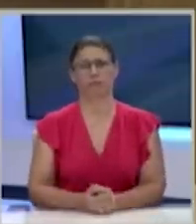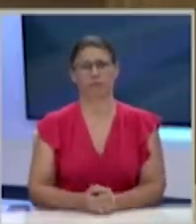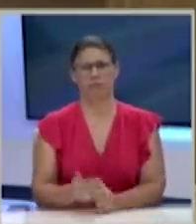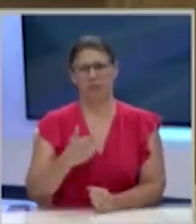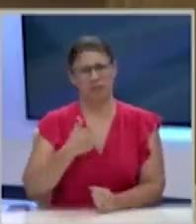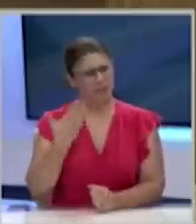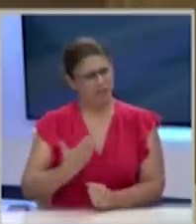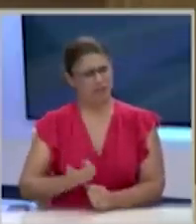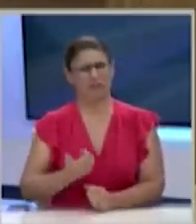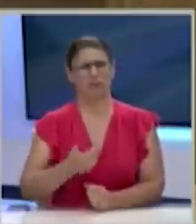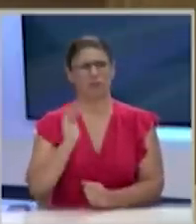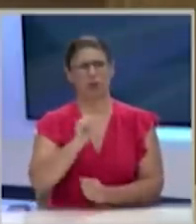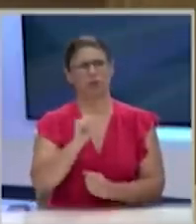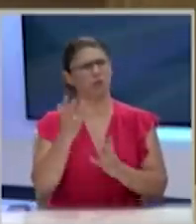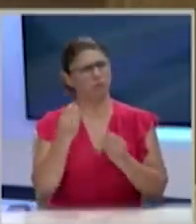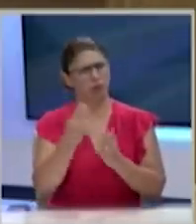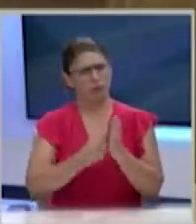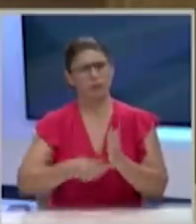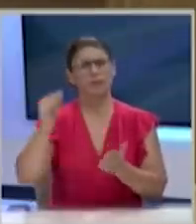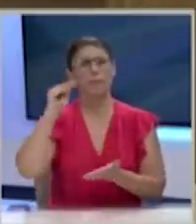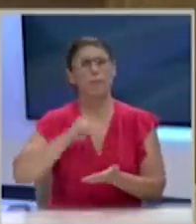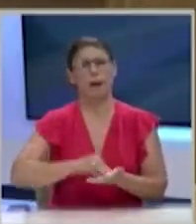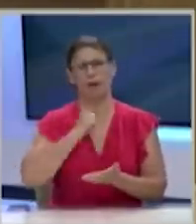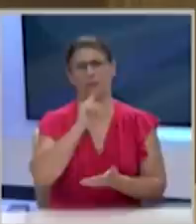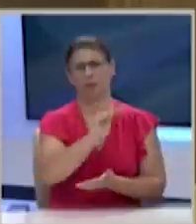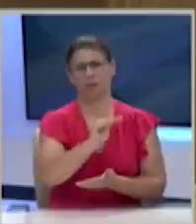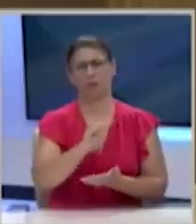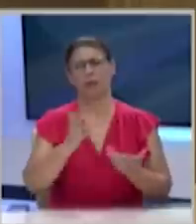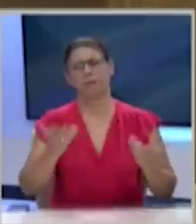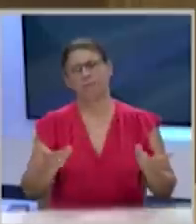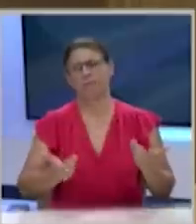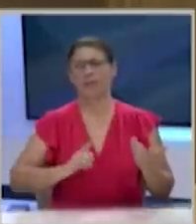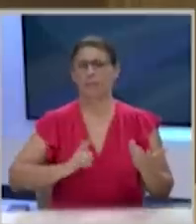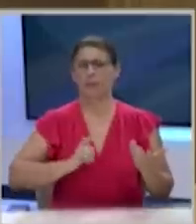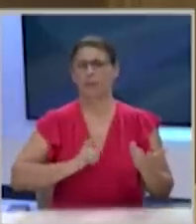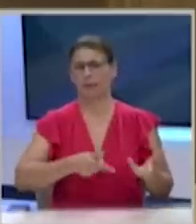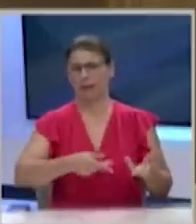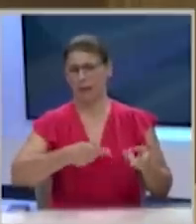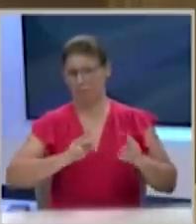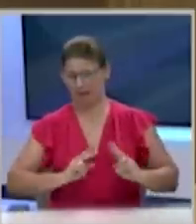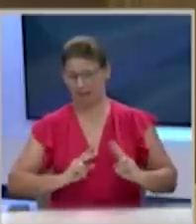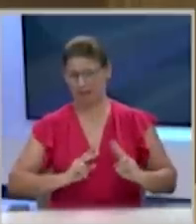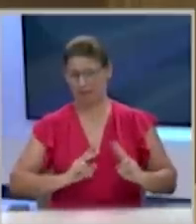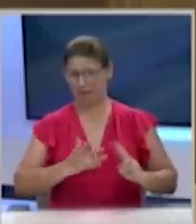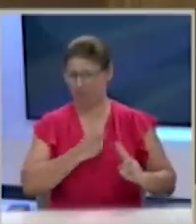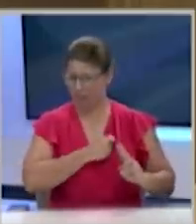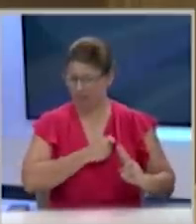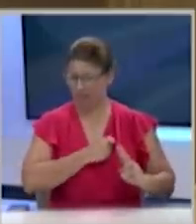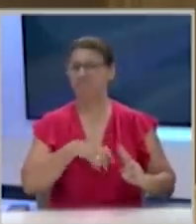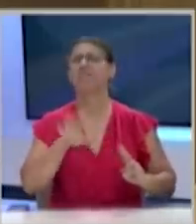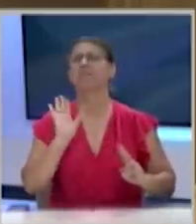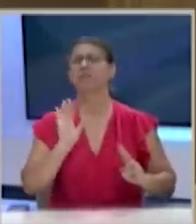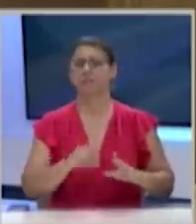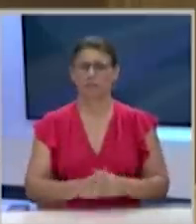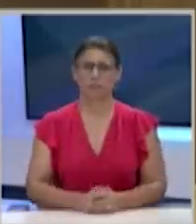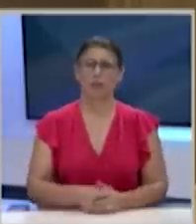έχουμε ρωτήσει κι άλλες φορές και θα σας ξαναρωτήσουμε αν και δεν περιμένουμε να πάρουμε καμιά πιστική απάντηση.